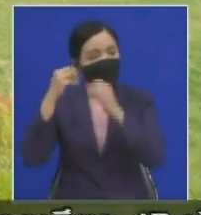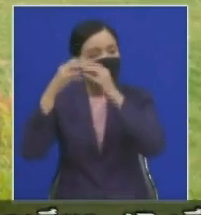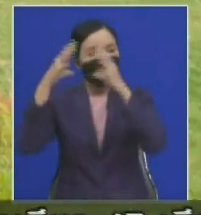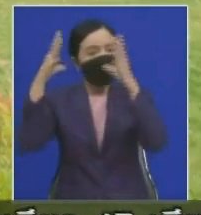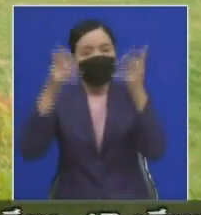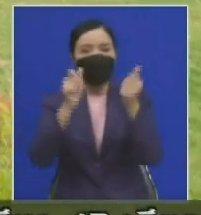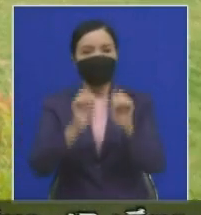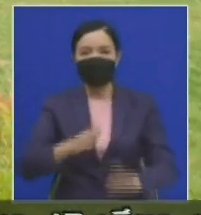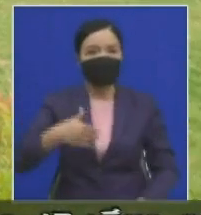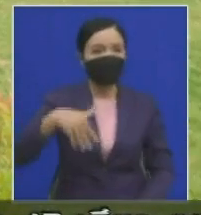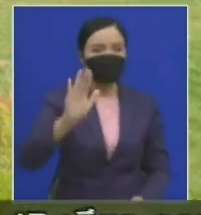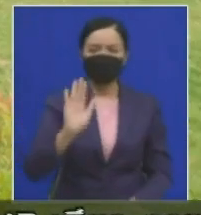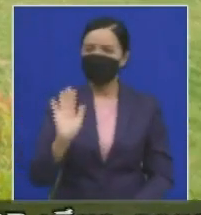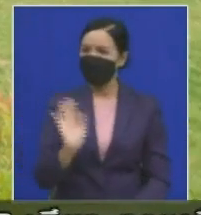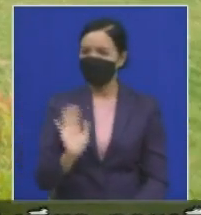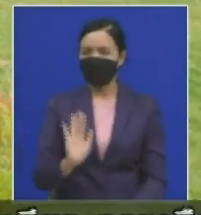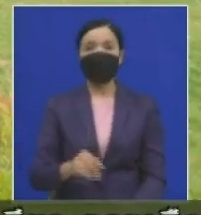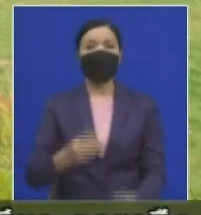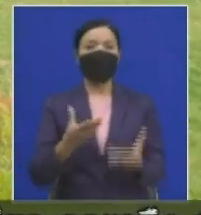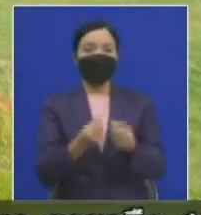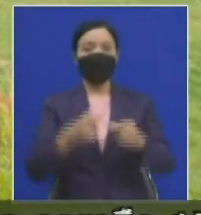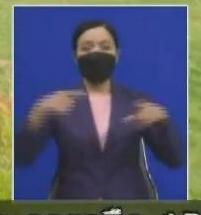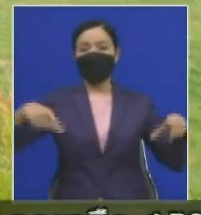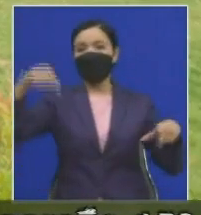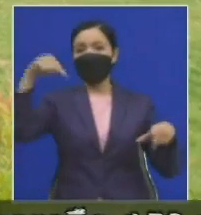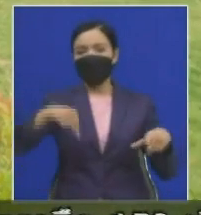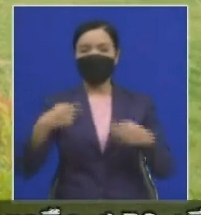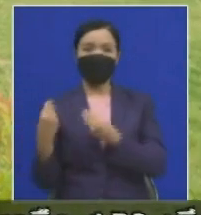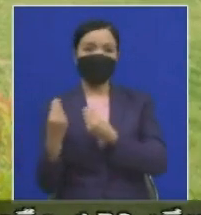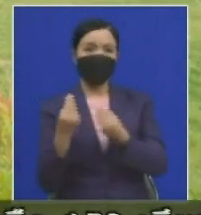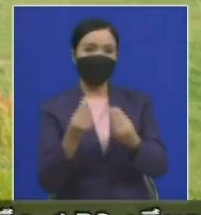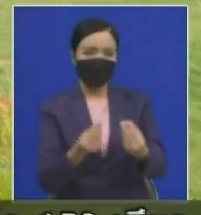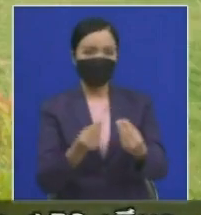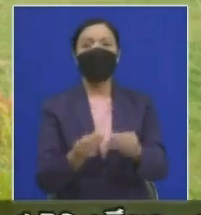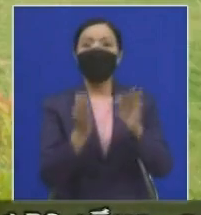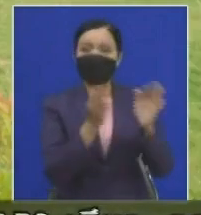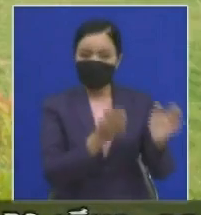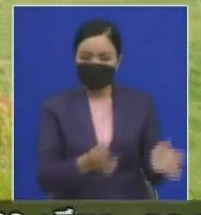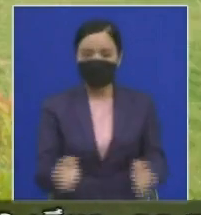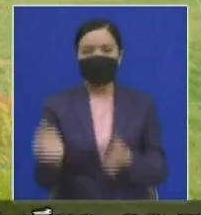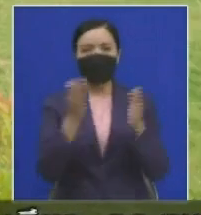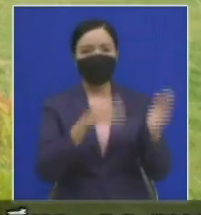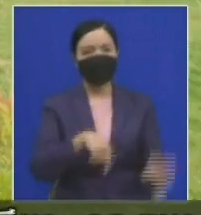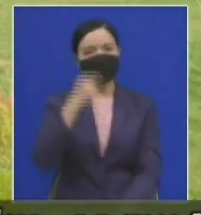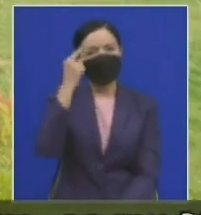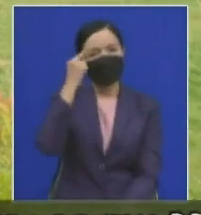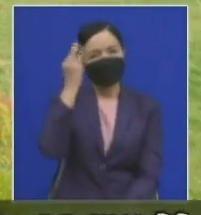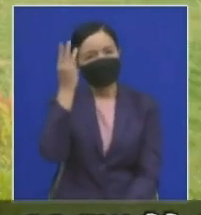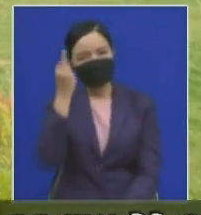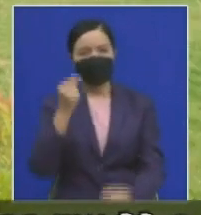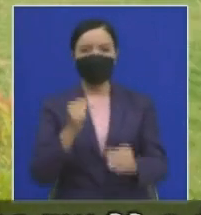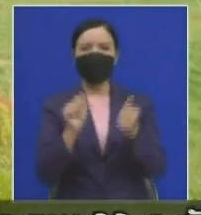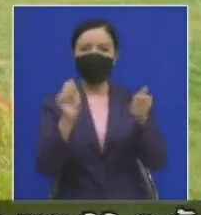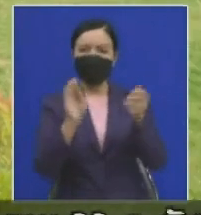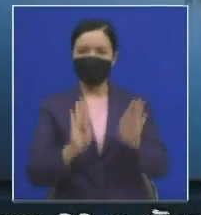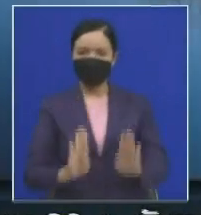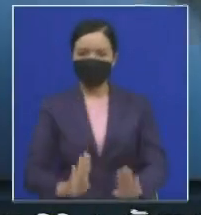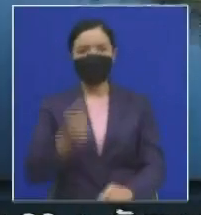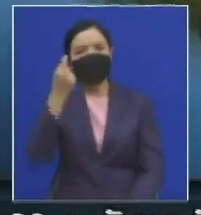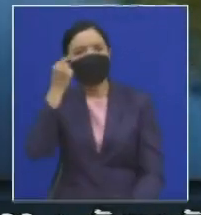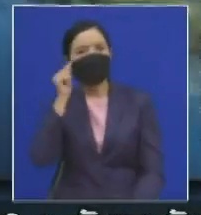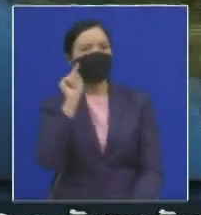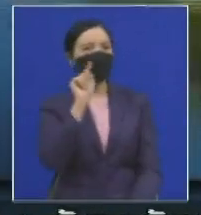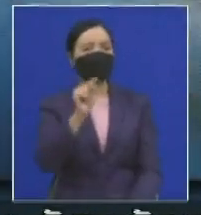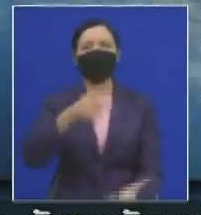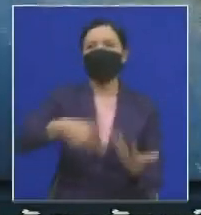าการแล้วกออกแไปเลยไม่ใช่นะครับที่ดินพระรชธานแลงนี้มีกระบวนการในการคิดออกแบบแล้วกคำหน่ง